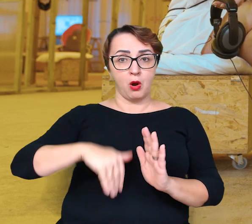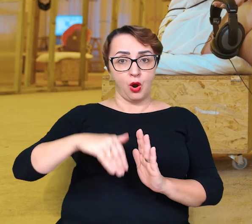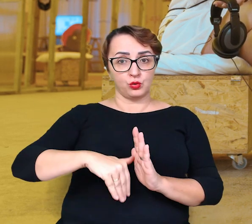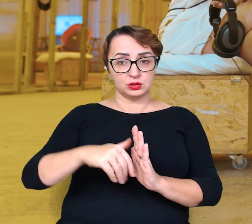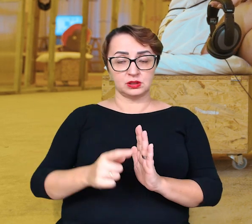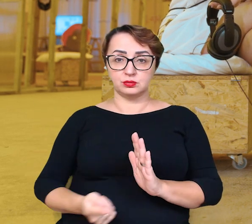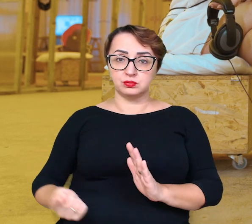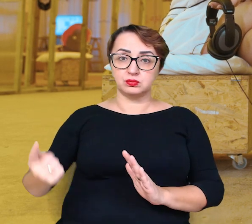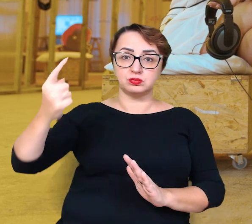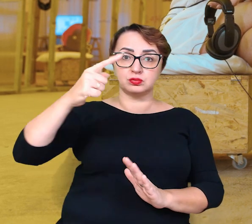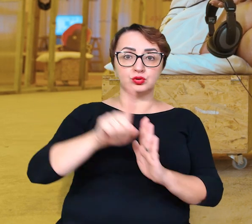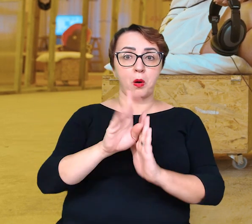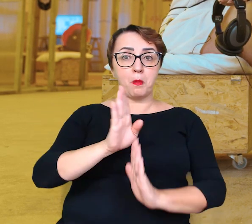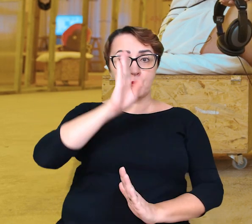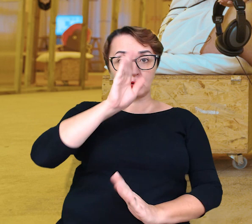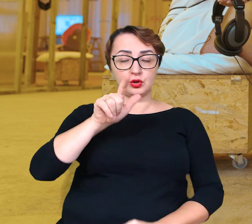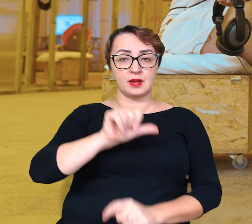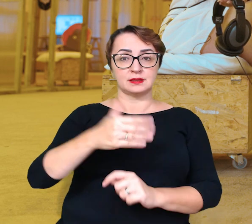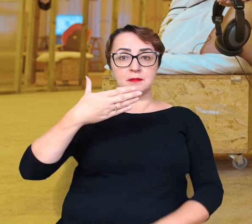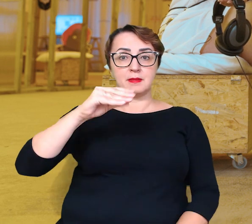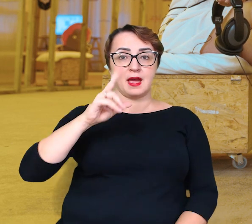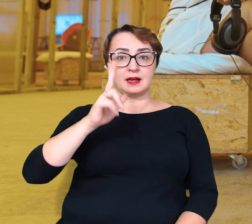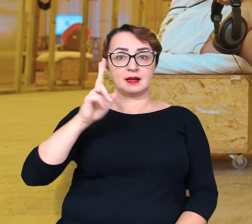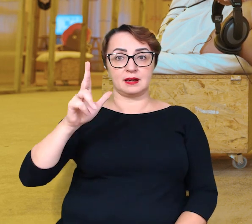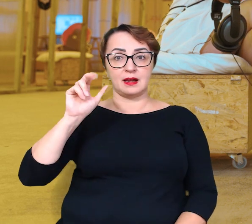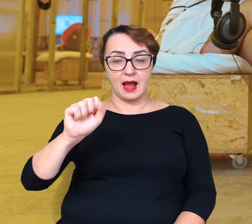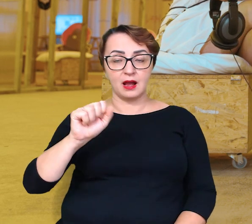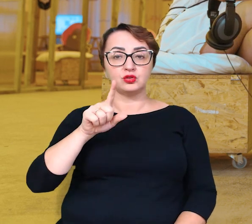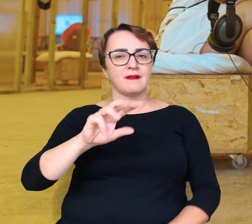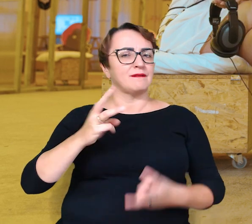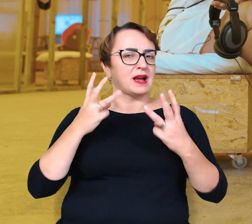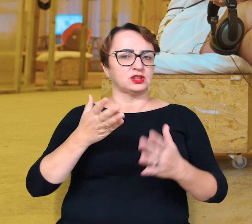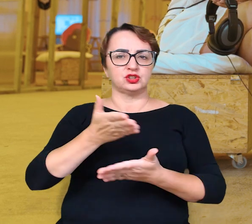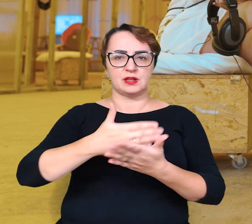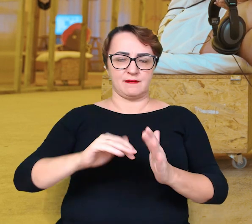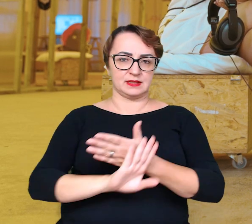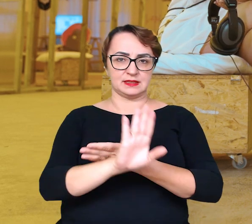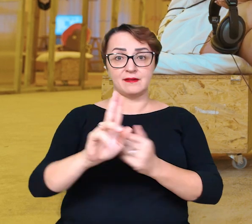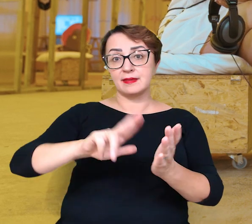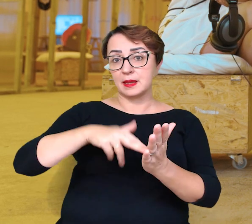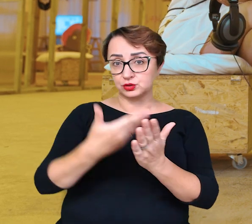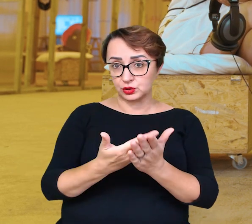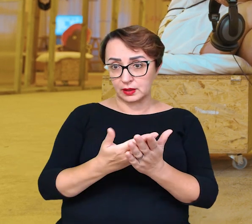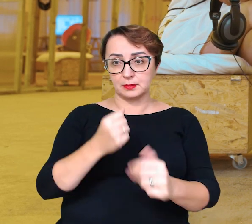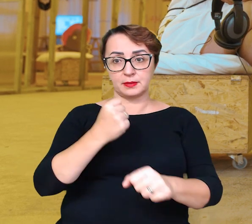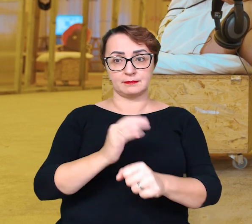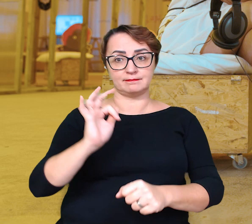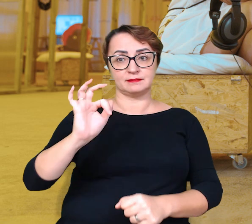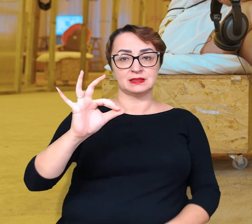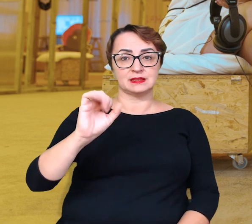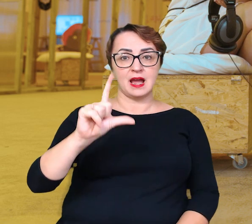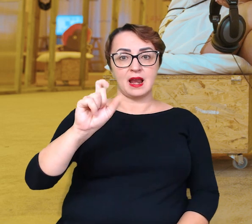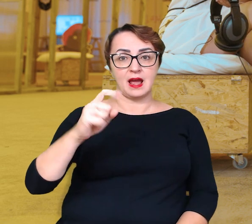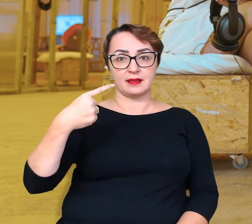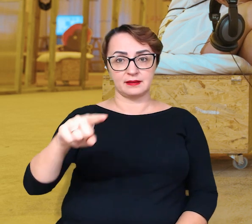no, tej Mekki globalnej północy, stanowią bardzo ważną część wystawy. Na przykład praca Salada